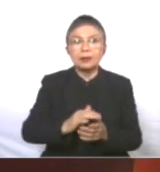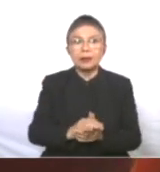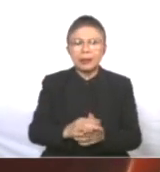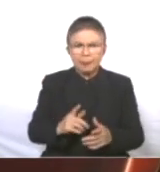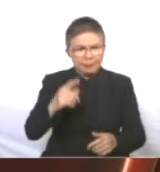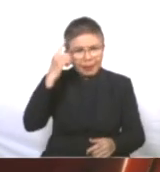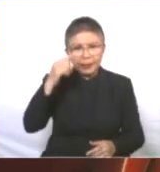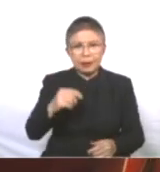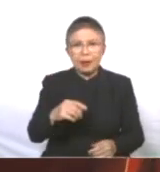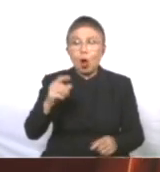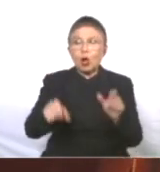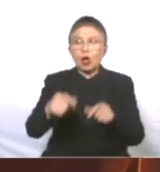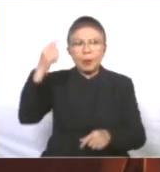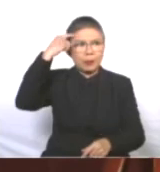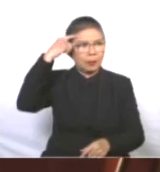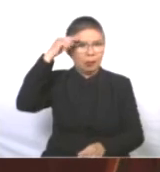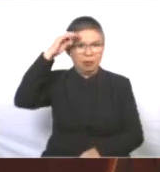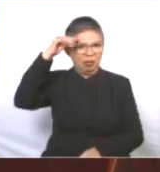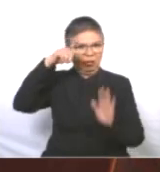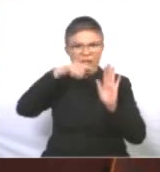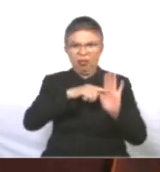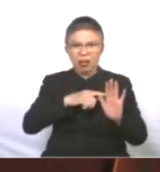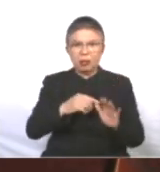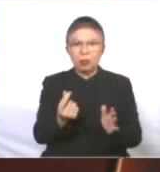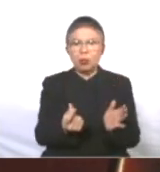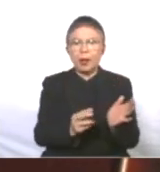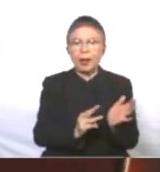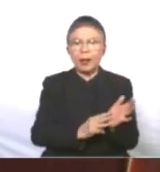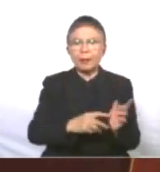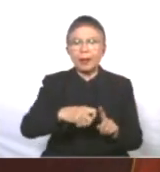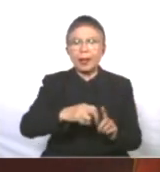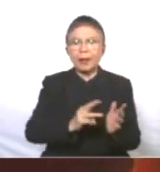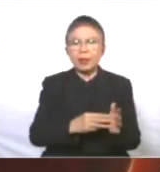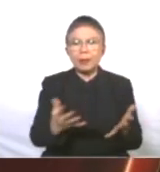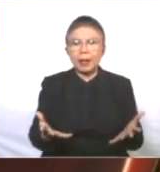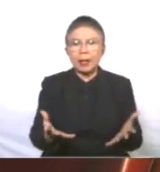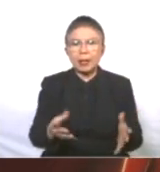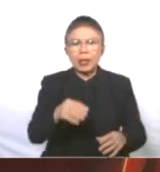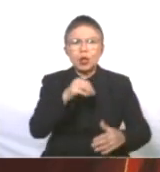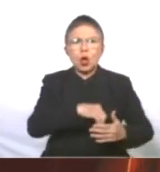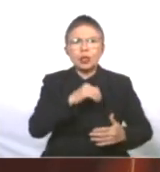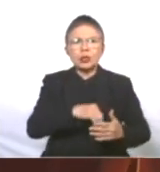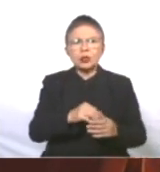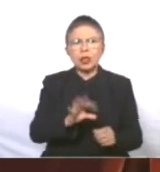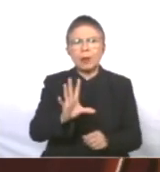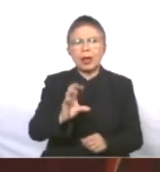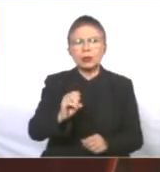tahu pasti pada negative thinking. Tidak, kita tidak akan memberatkan UMKM yang di bawah omsetnya 500